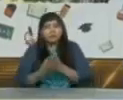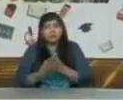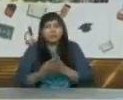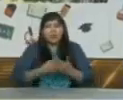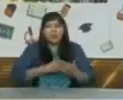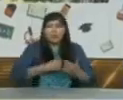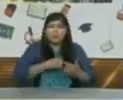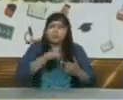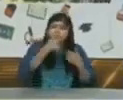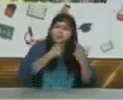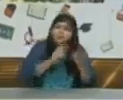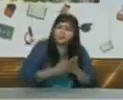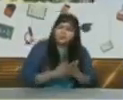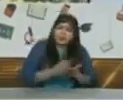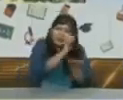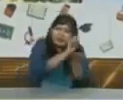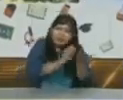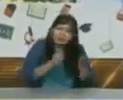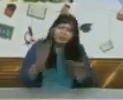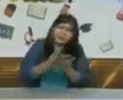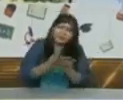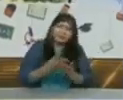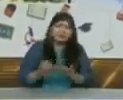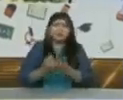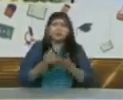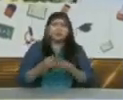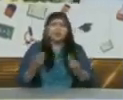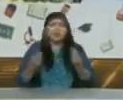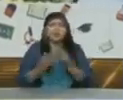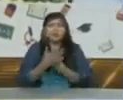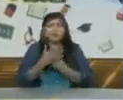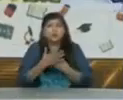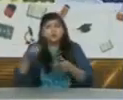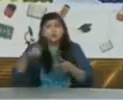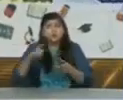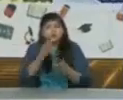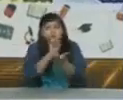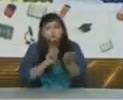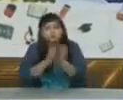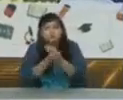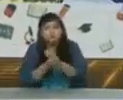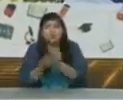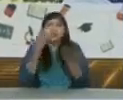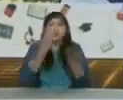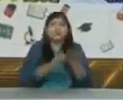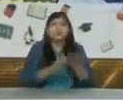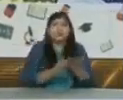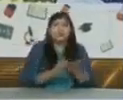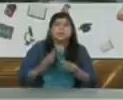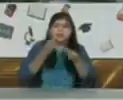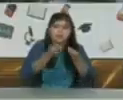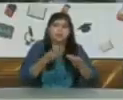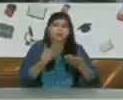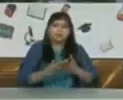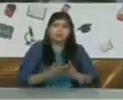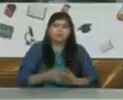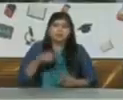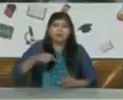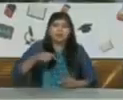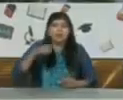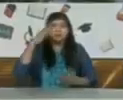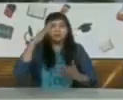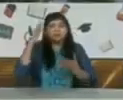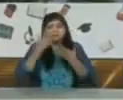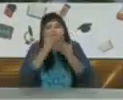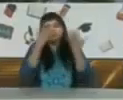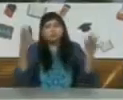को एक्सप्रेस करने का एक क्रिएटिव तरीका दीजिए, अवसर दीजिए। नॉलेज का